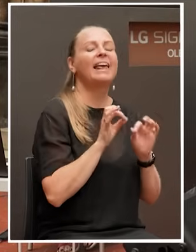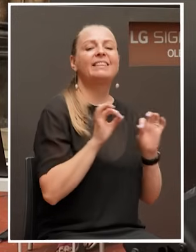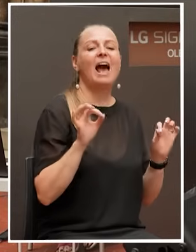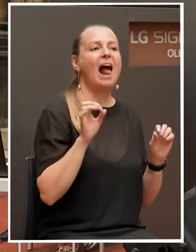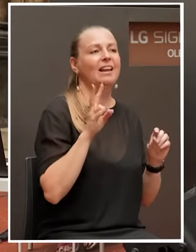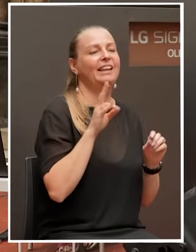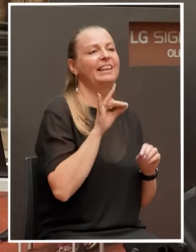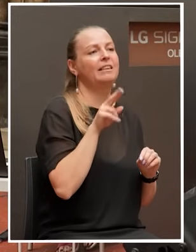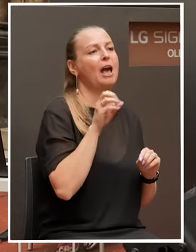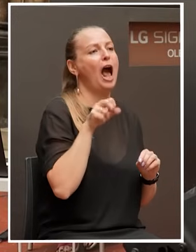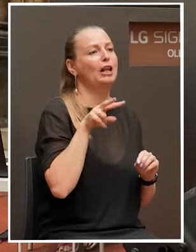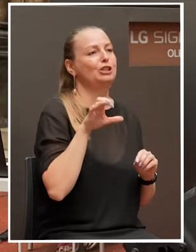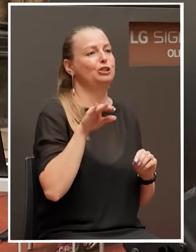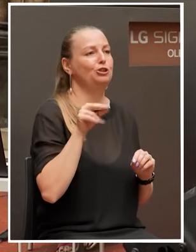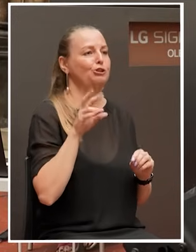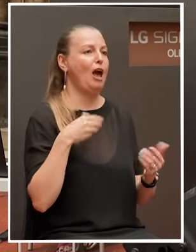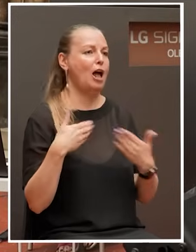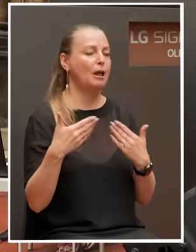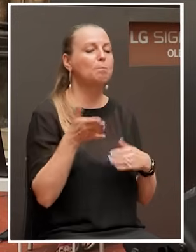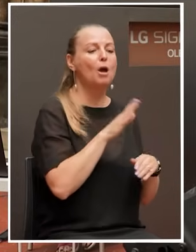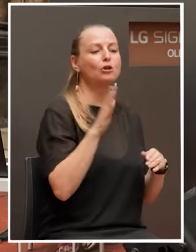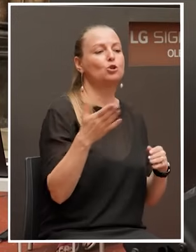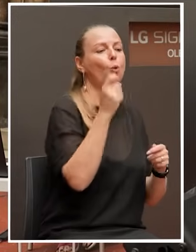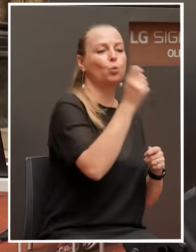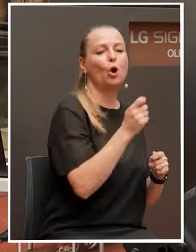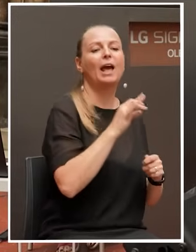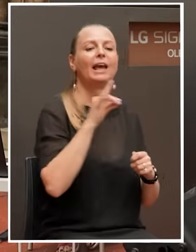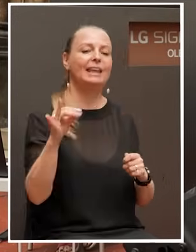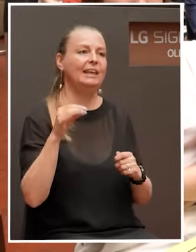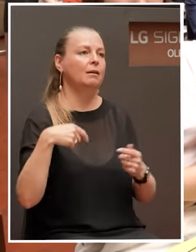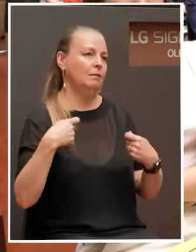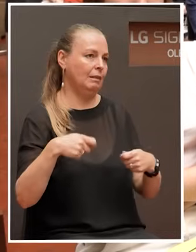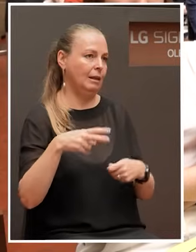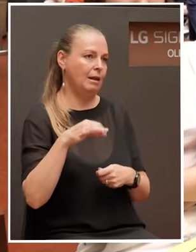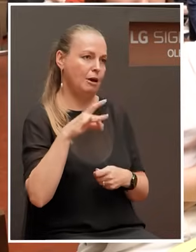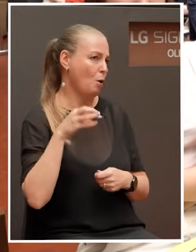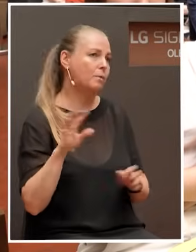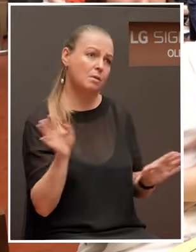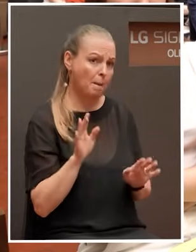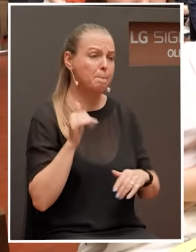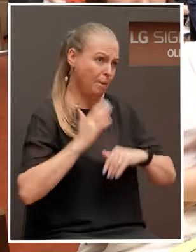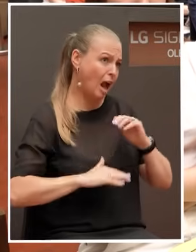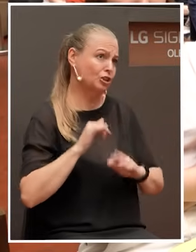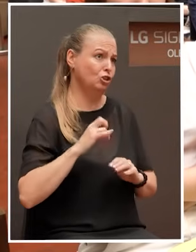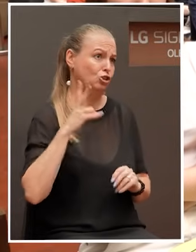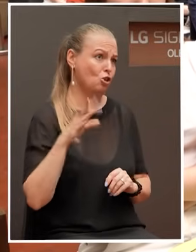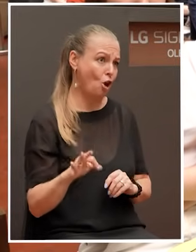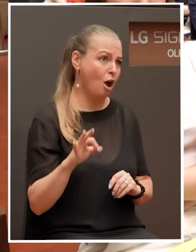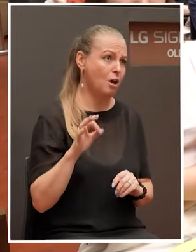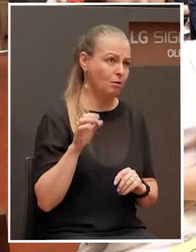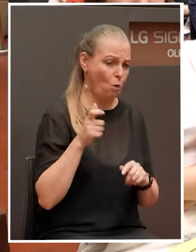торговцем и продаваемыми, и импрессионисты все время пытаются от монополии Дюрана избавиться, так или